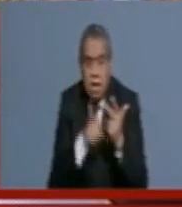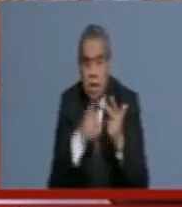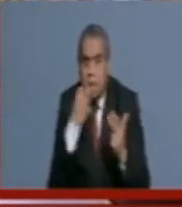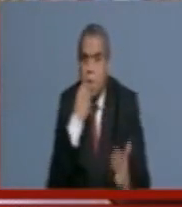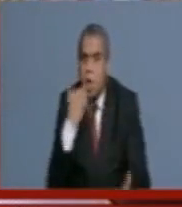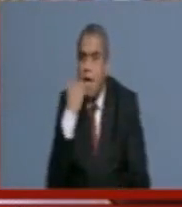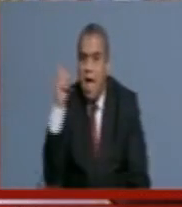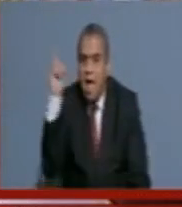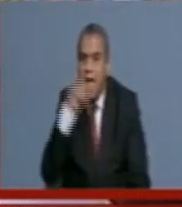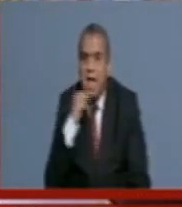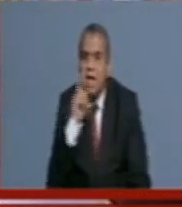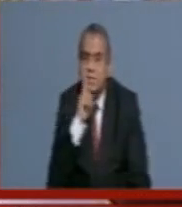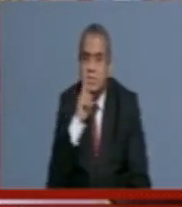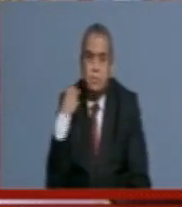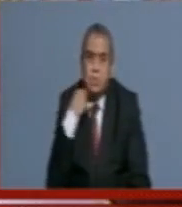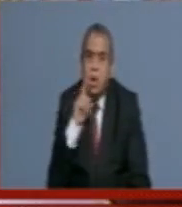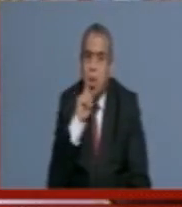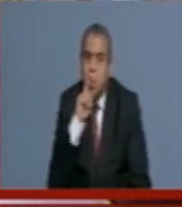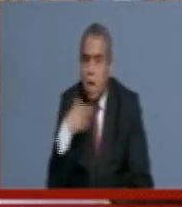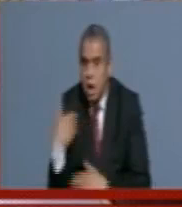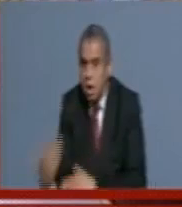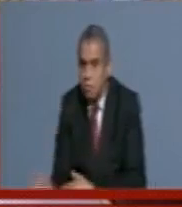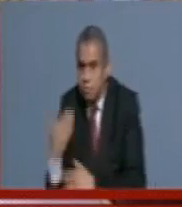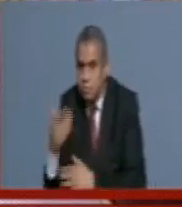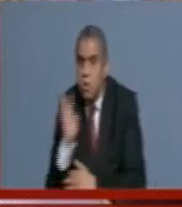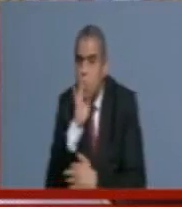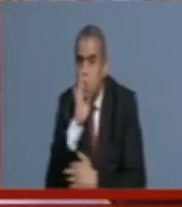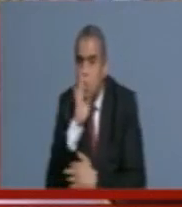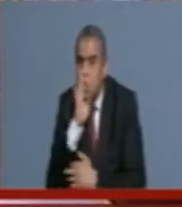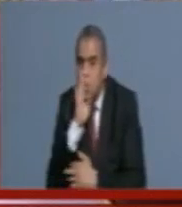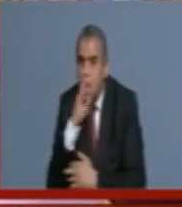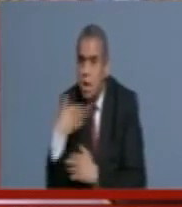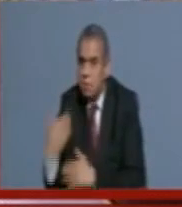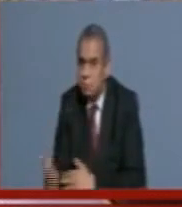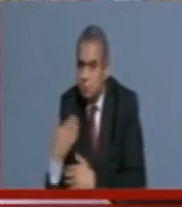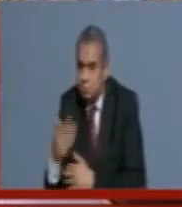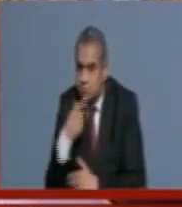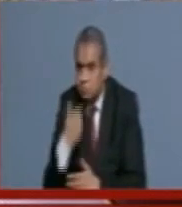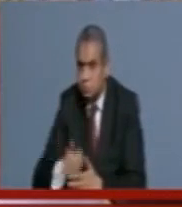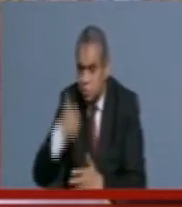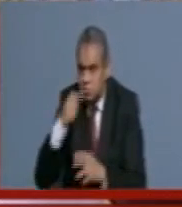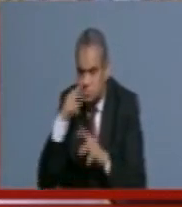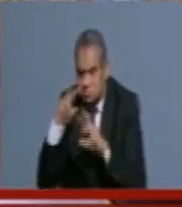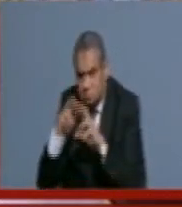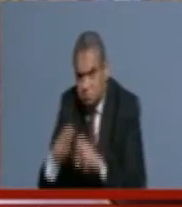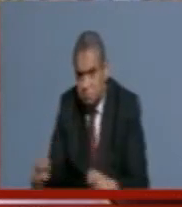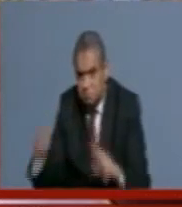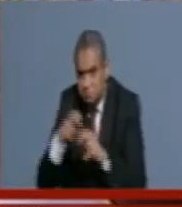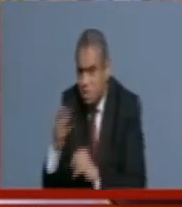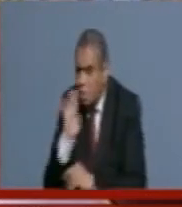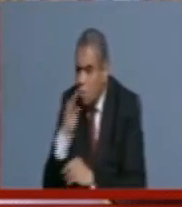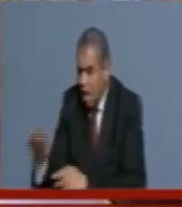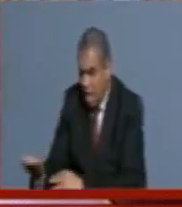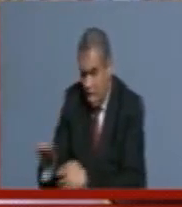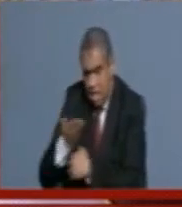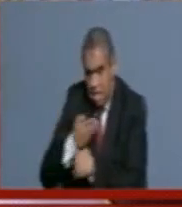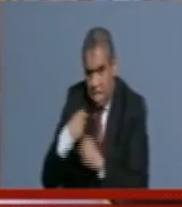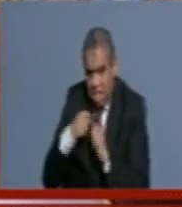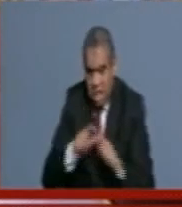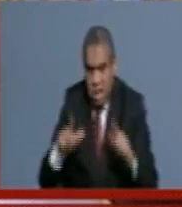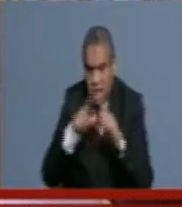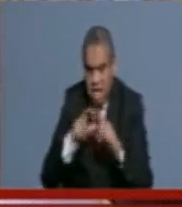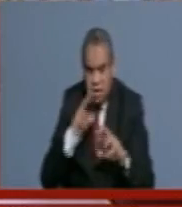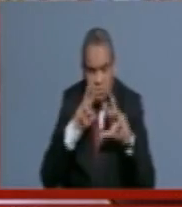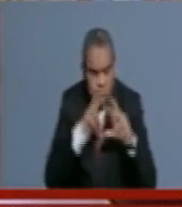وتقدموا بأوراق ترشحهم والمستندات المطلوبة وتم فحصها بالفعل، وانتهت اللجنة التلقي والفحص